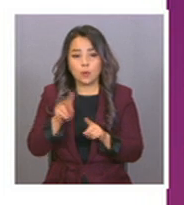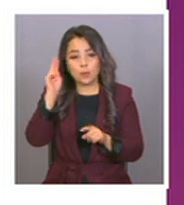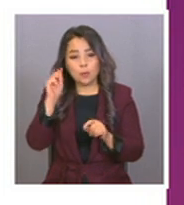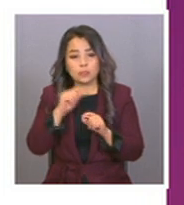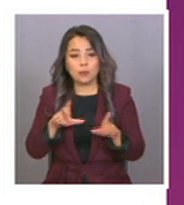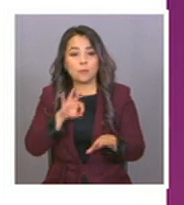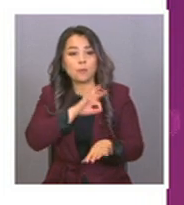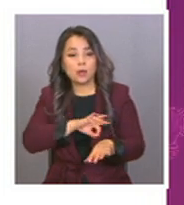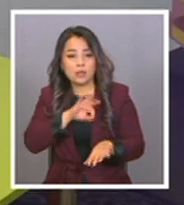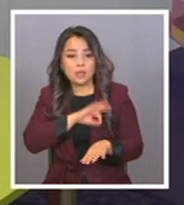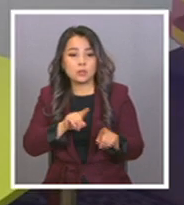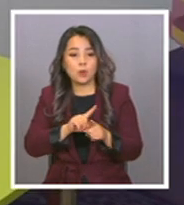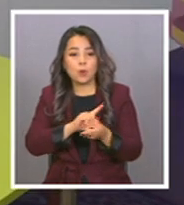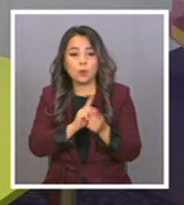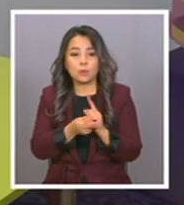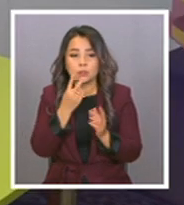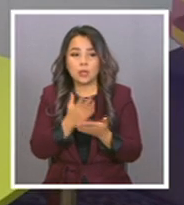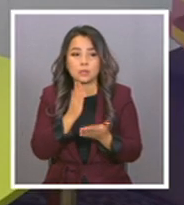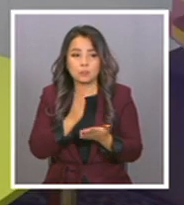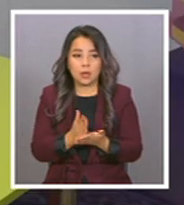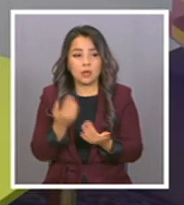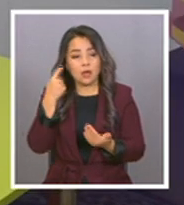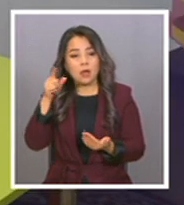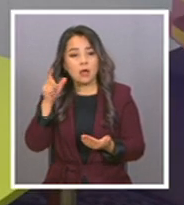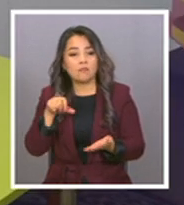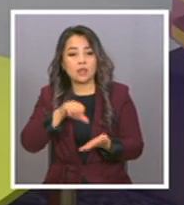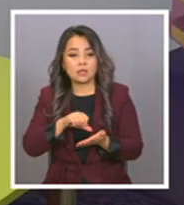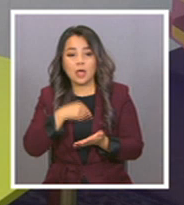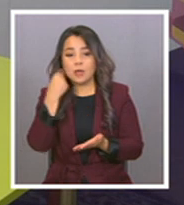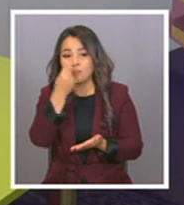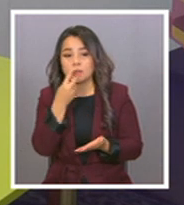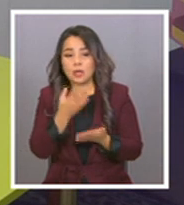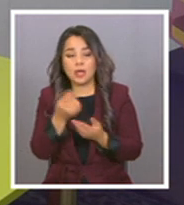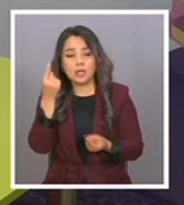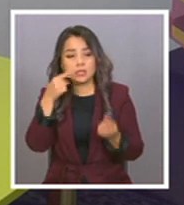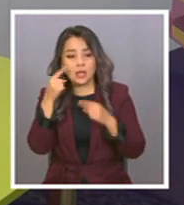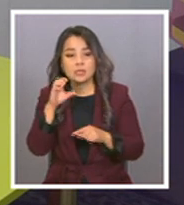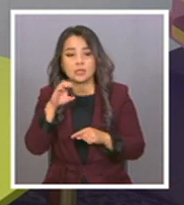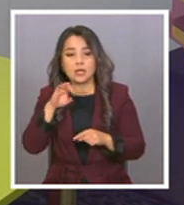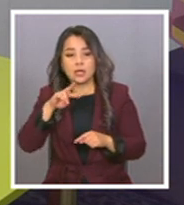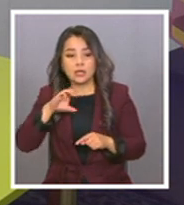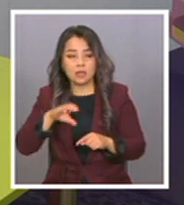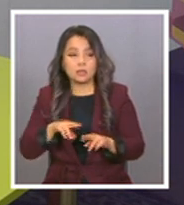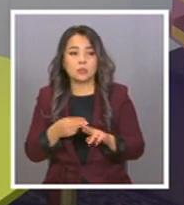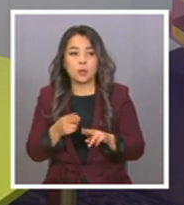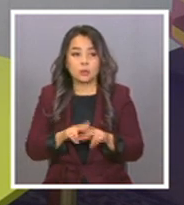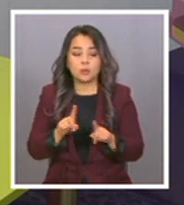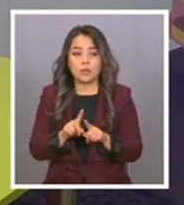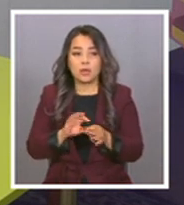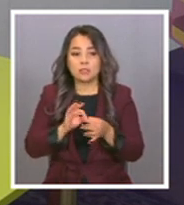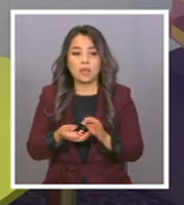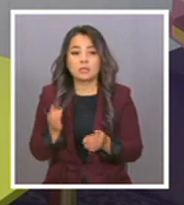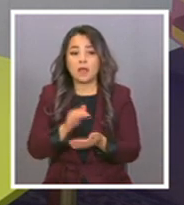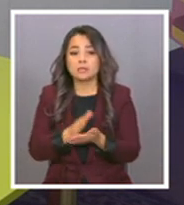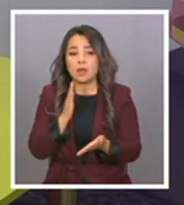пайда болатын құбылыс. Автор бейнесі, идея, стилистика терминдермен танысып болдық.